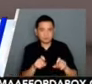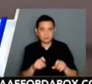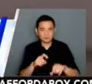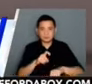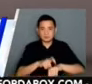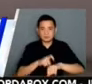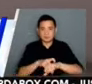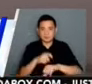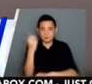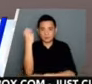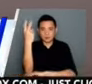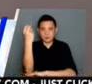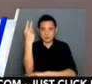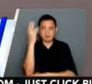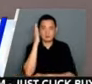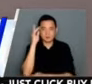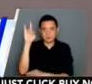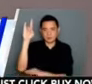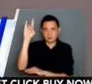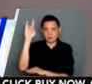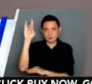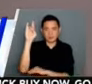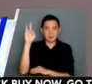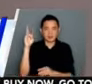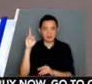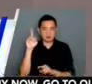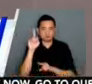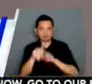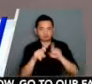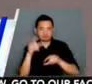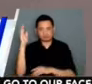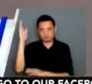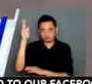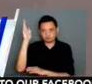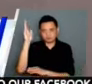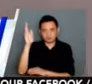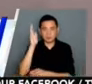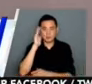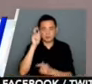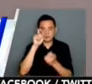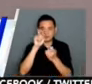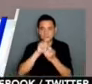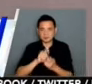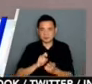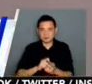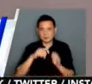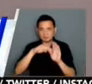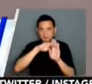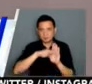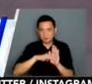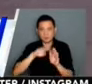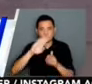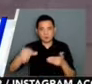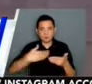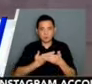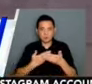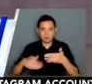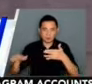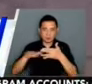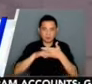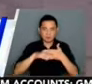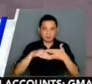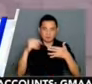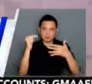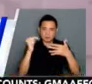press conference si NBI Director Jimmy Santiago para ibigay ang detalye ng kanilang isinampang o isasampang reklamo at update sa